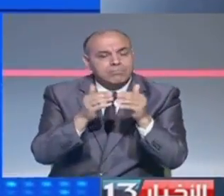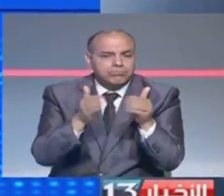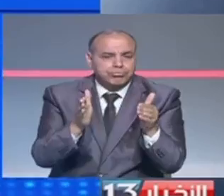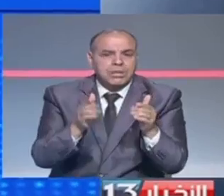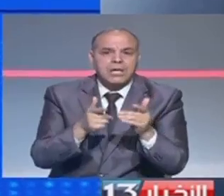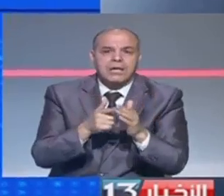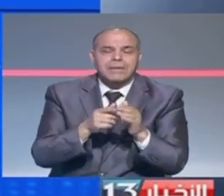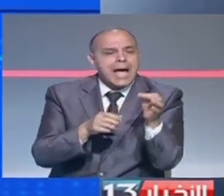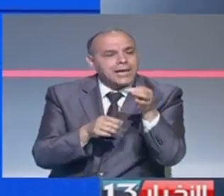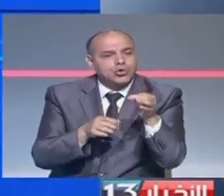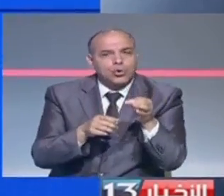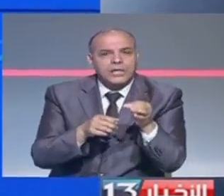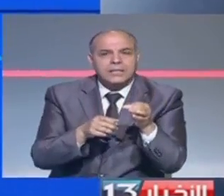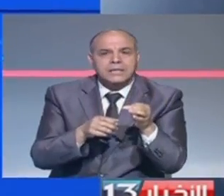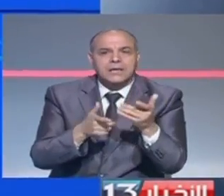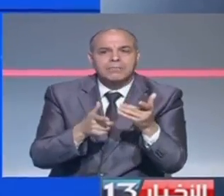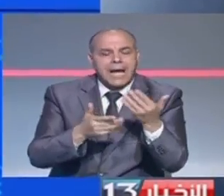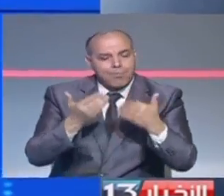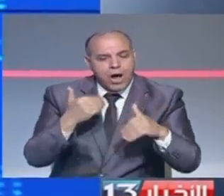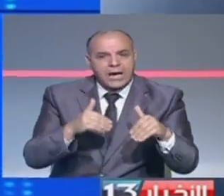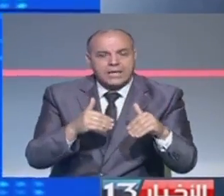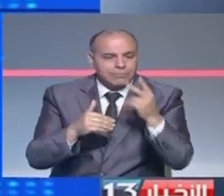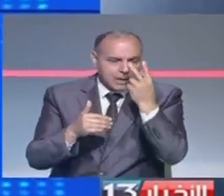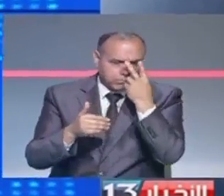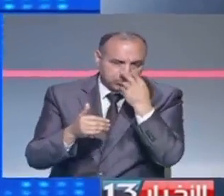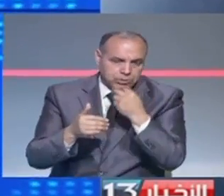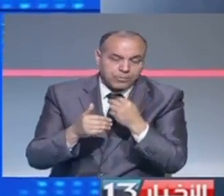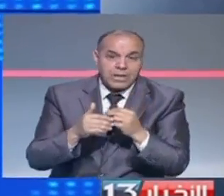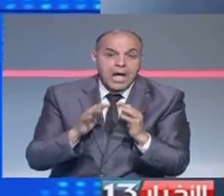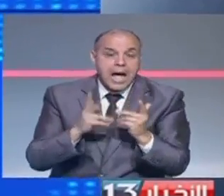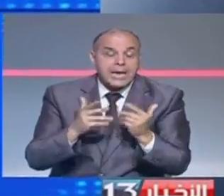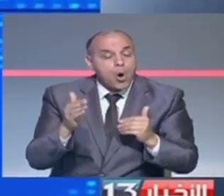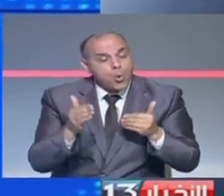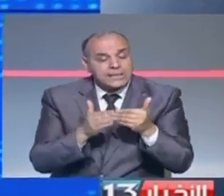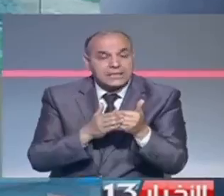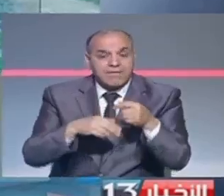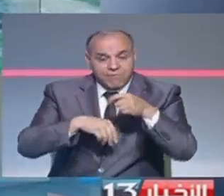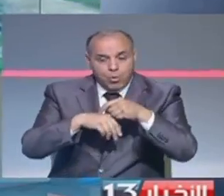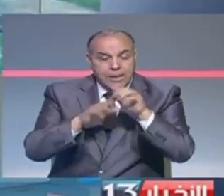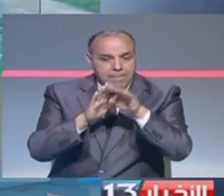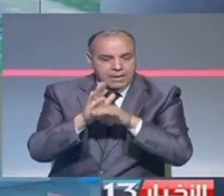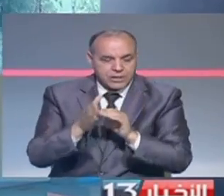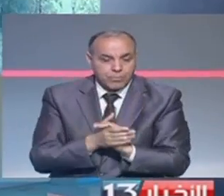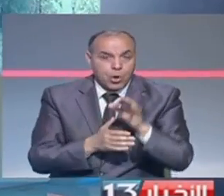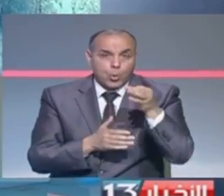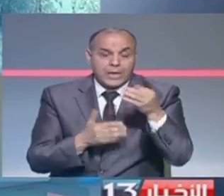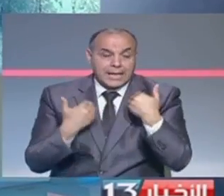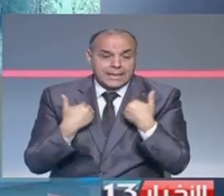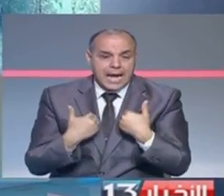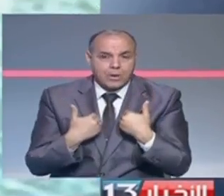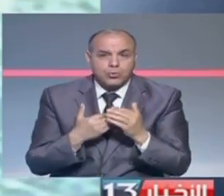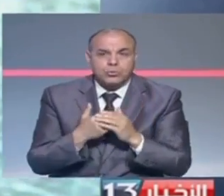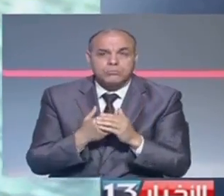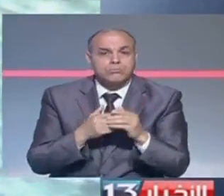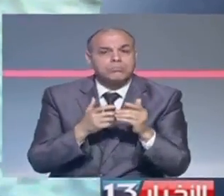المواد الالكترونيه اليدويه الاعاقه البصريه اين وصلتم في هذه الخطوه نعم نحن يتيح